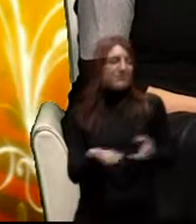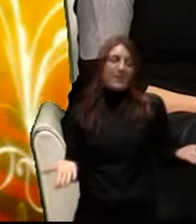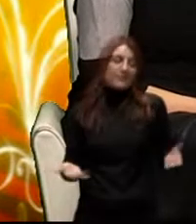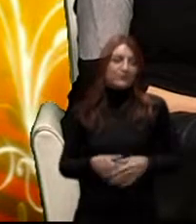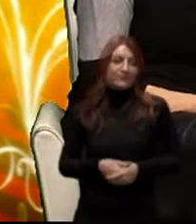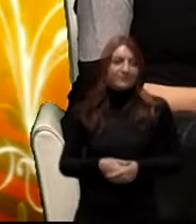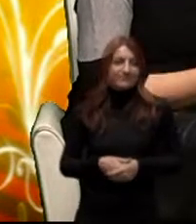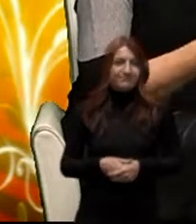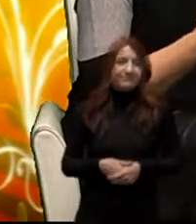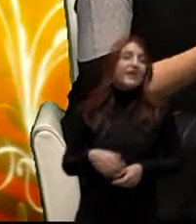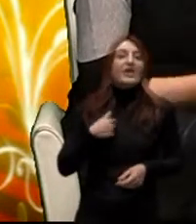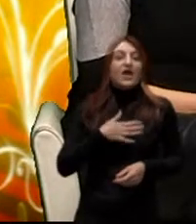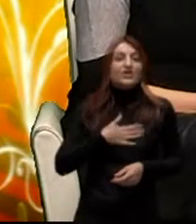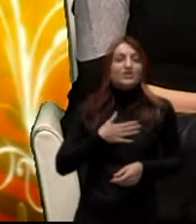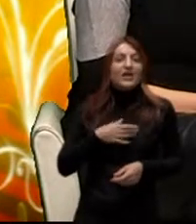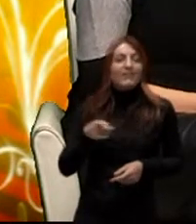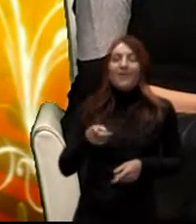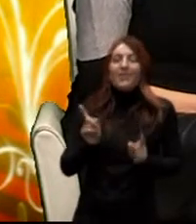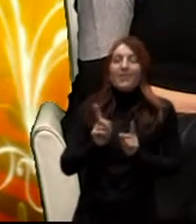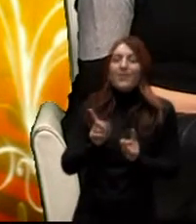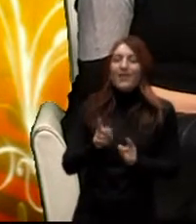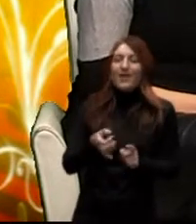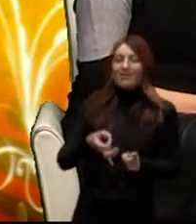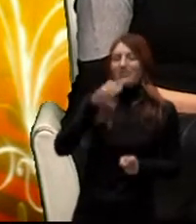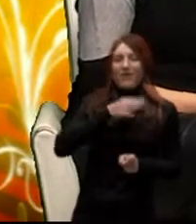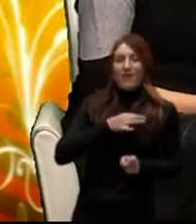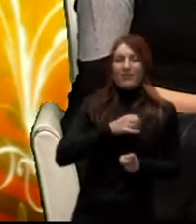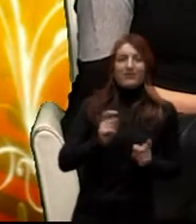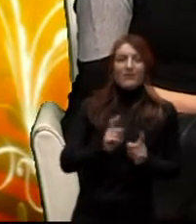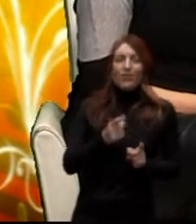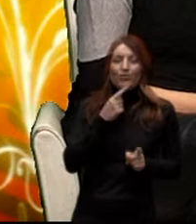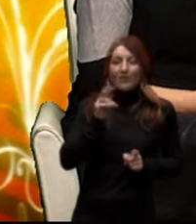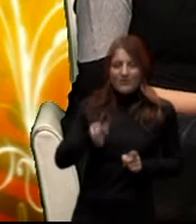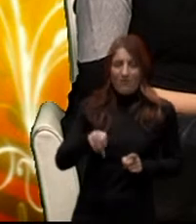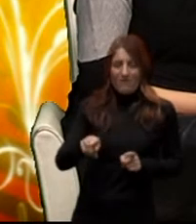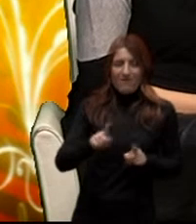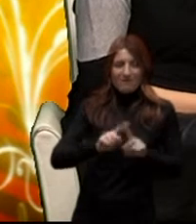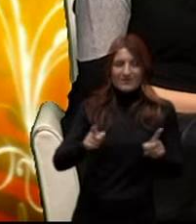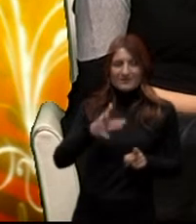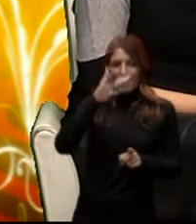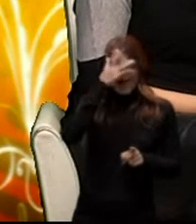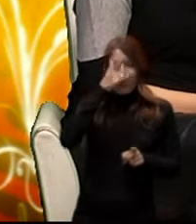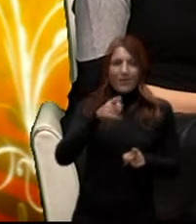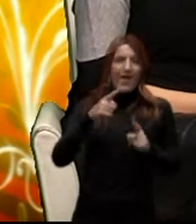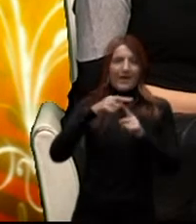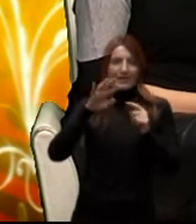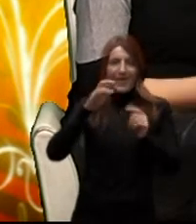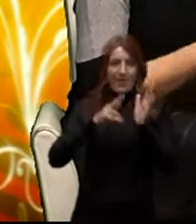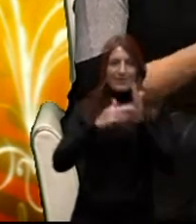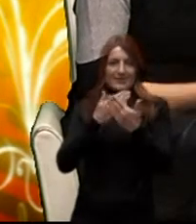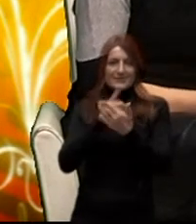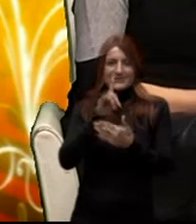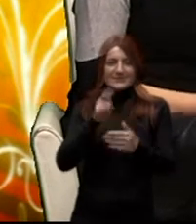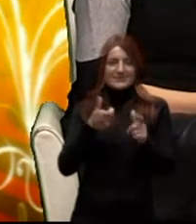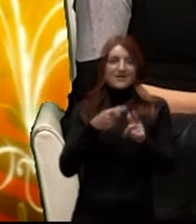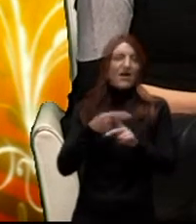pacijentima, upravo to da izbjegnu popiti tabletu. Jel? Znači, svi sa tenzijskih glavobolja, prvo će otići u ljekarnu i uzit